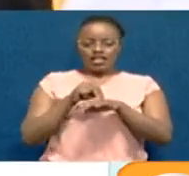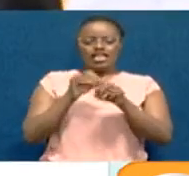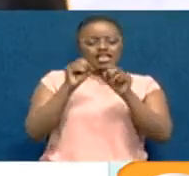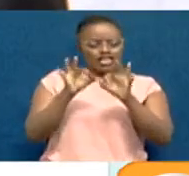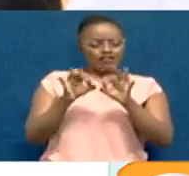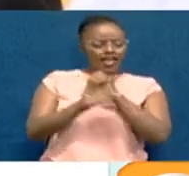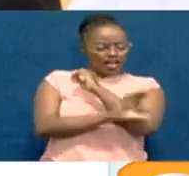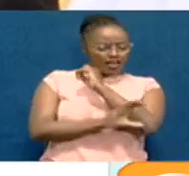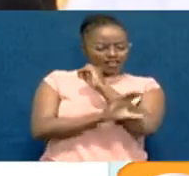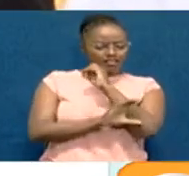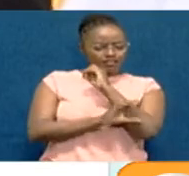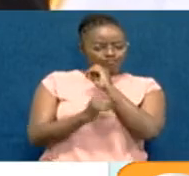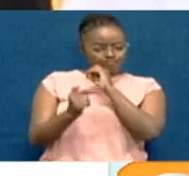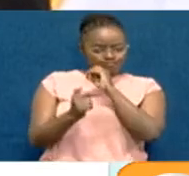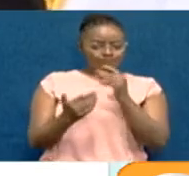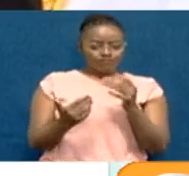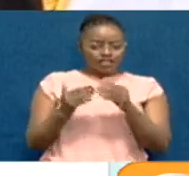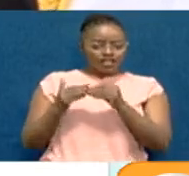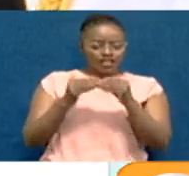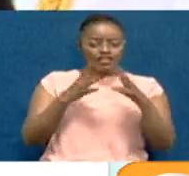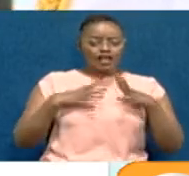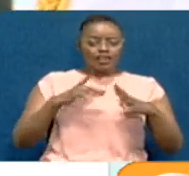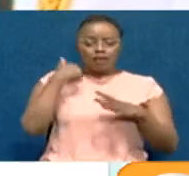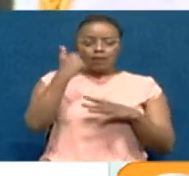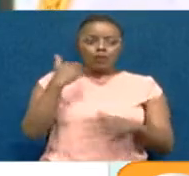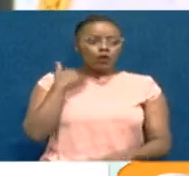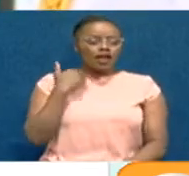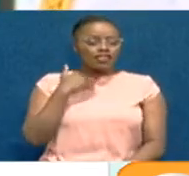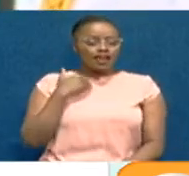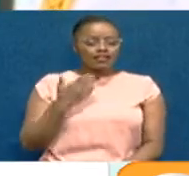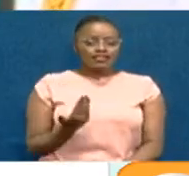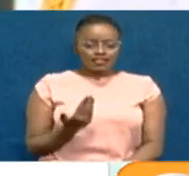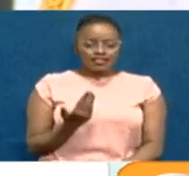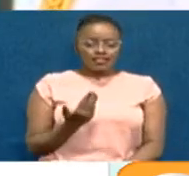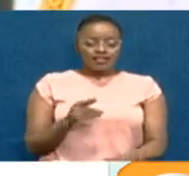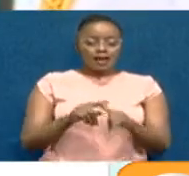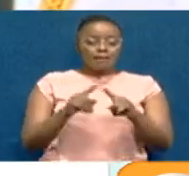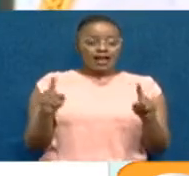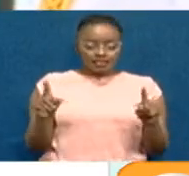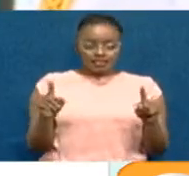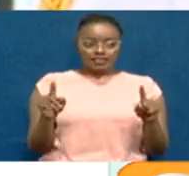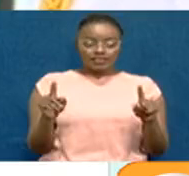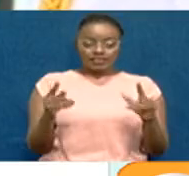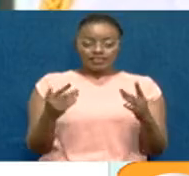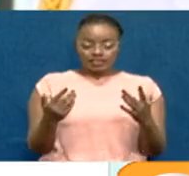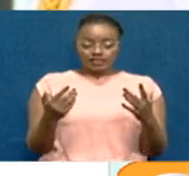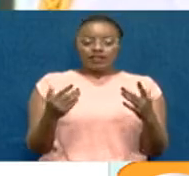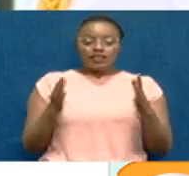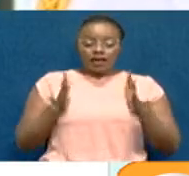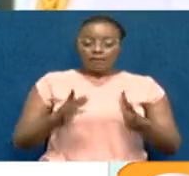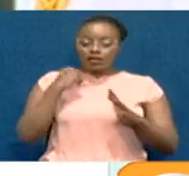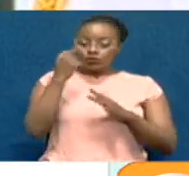nation is led by looters. But in the hands of a